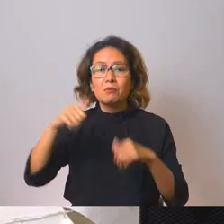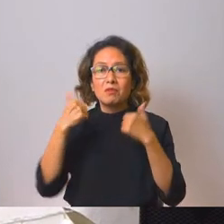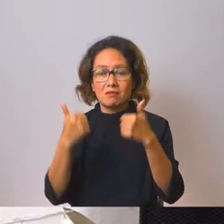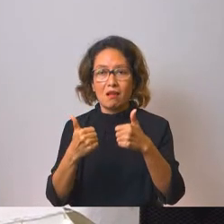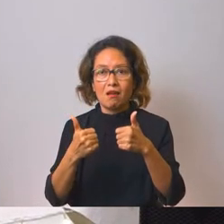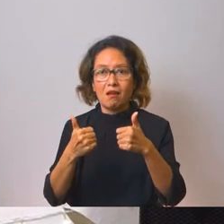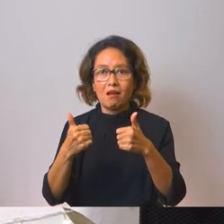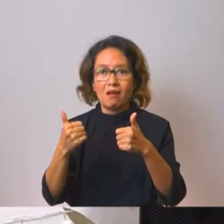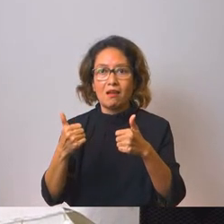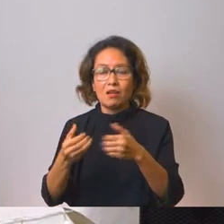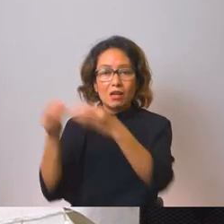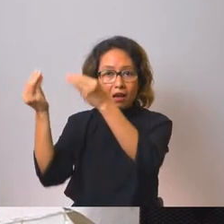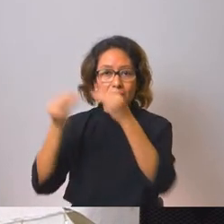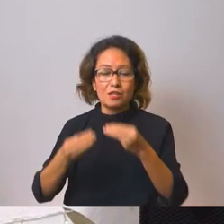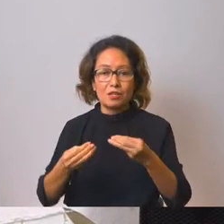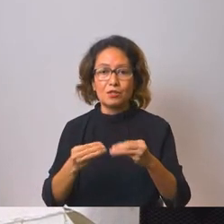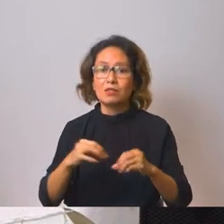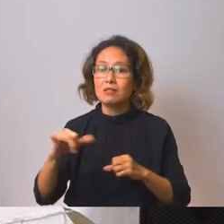bagi sesama.